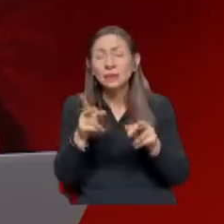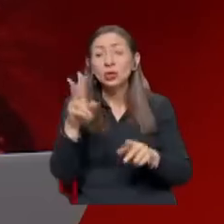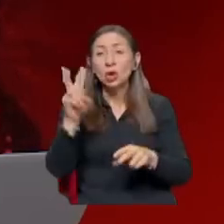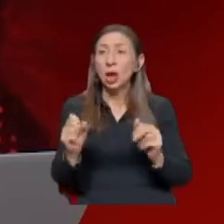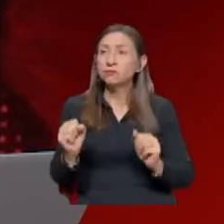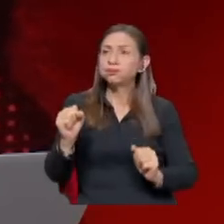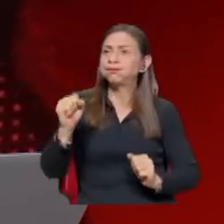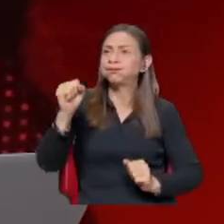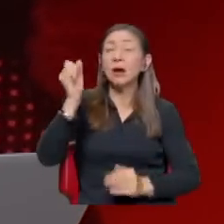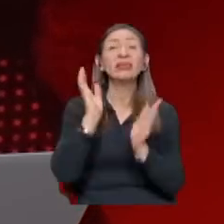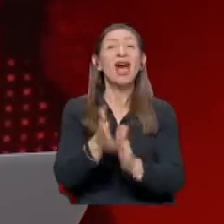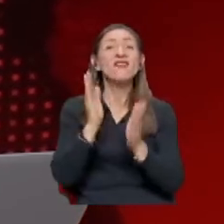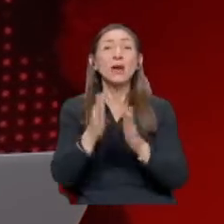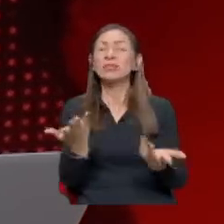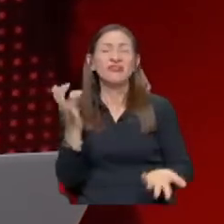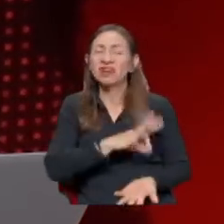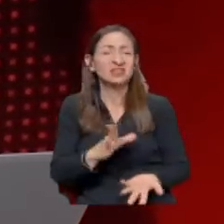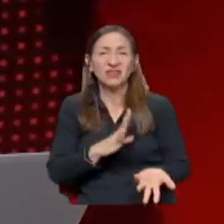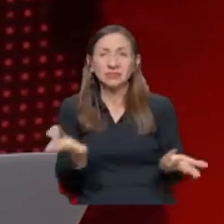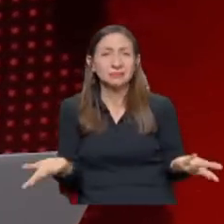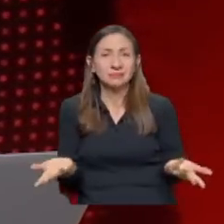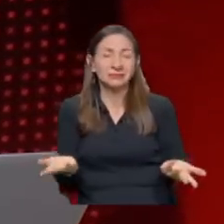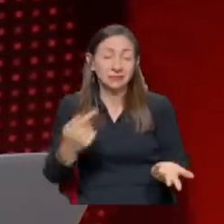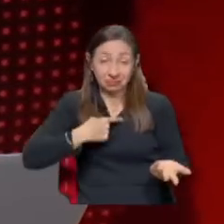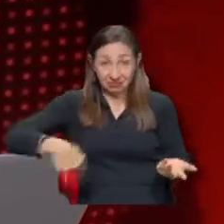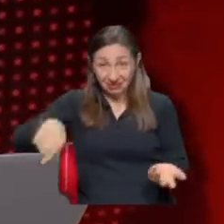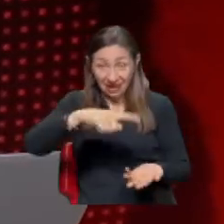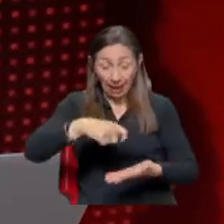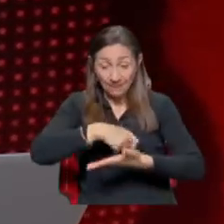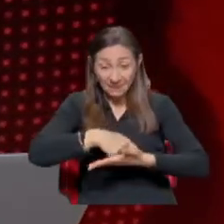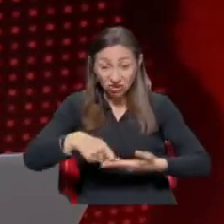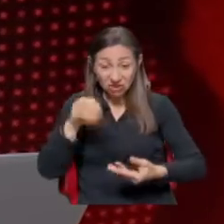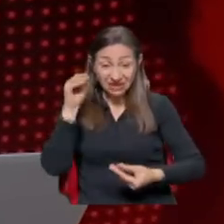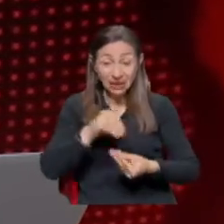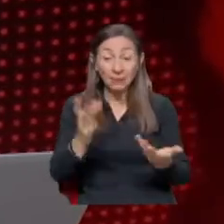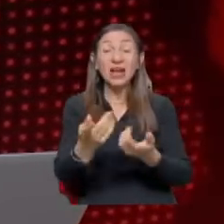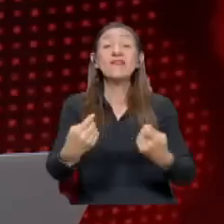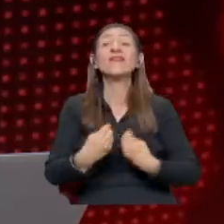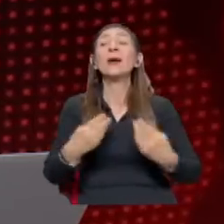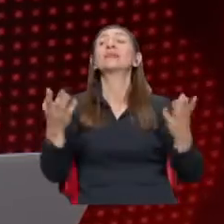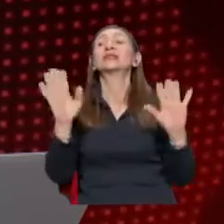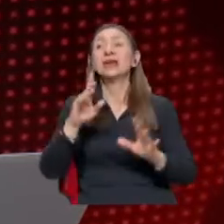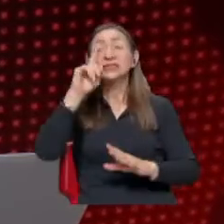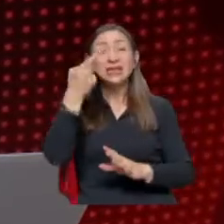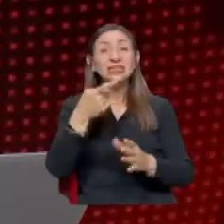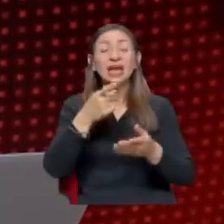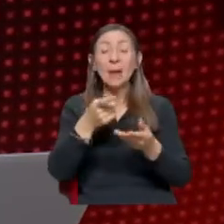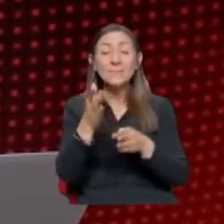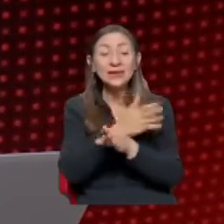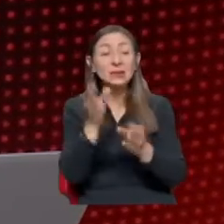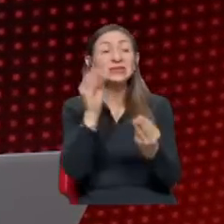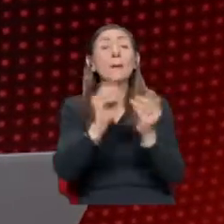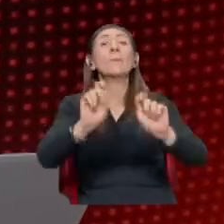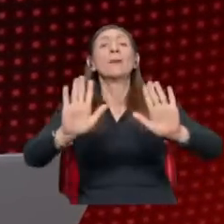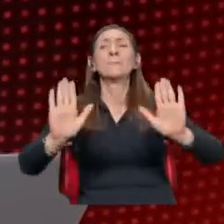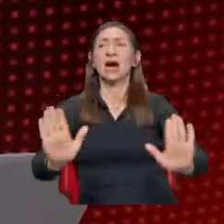dolar yükselmeye devam ettikçe ne faydası var? Bize maaşlara zam bile vermesinler, sadece ürünlere